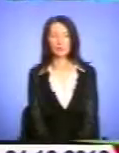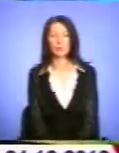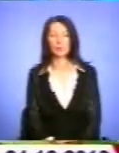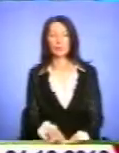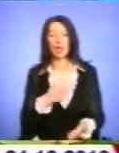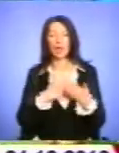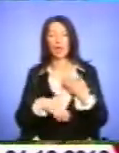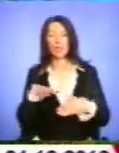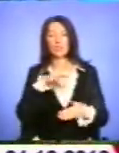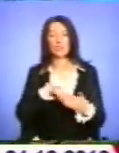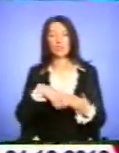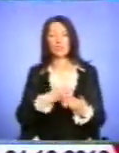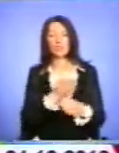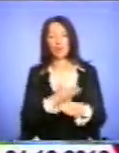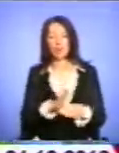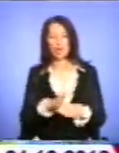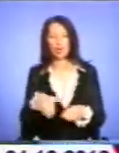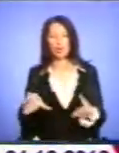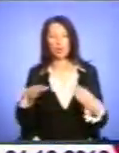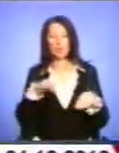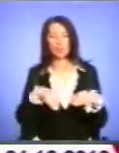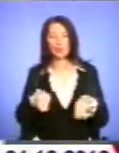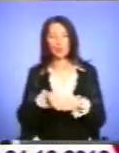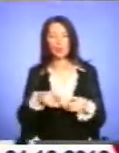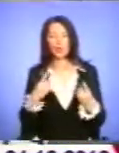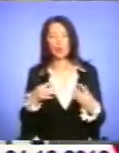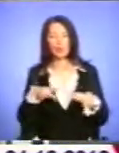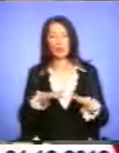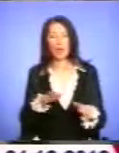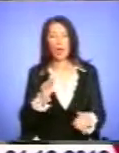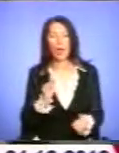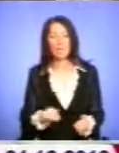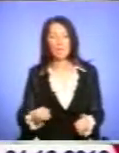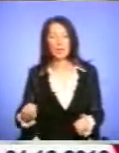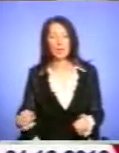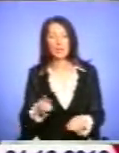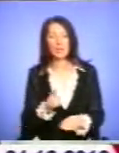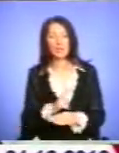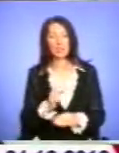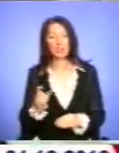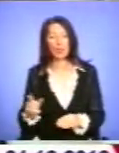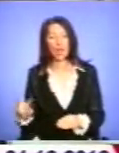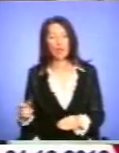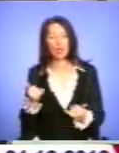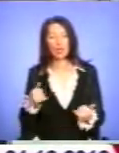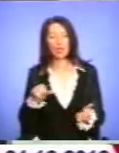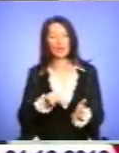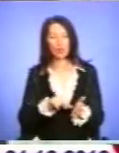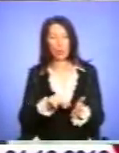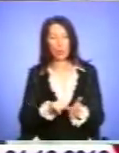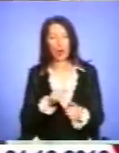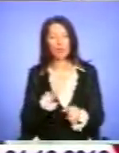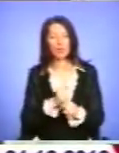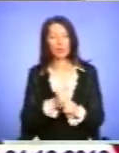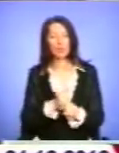Раді внести свою часточку до спільної великої справи і маленькі тернополяни. Я сьогодні виступала і зробила